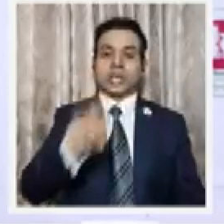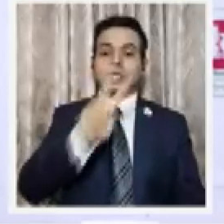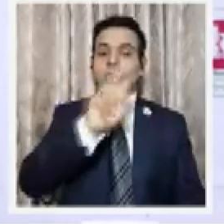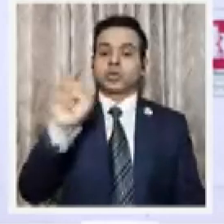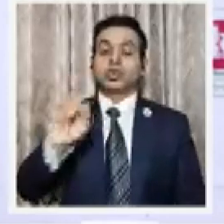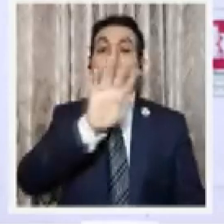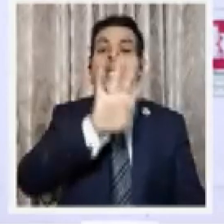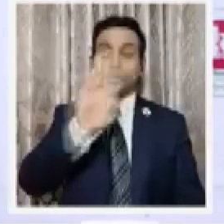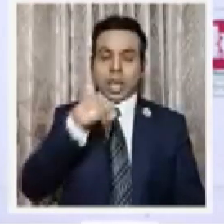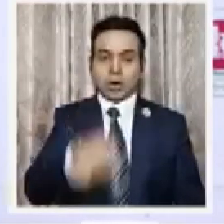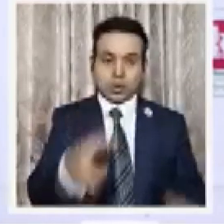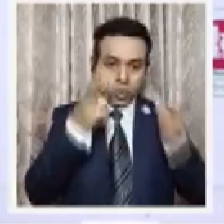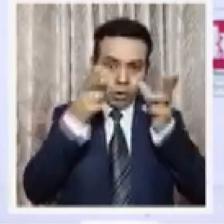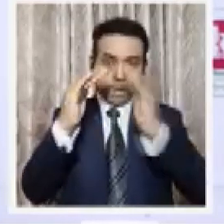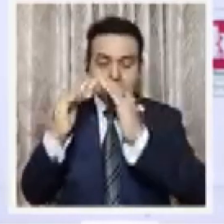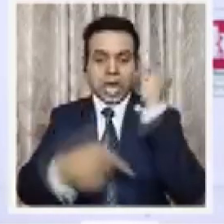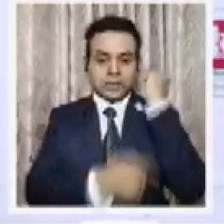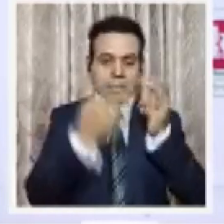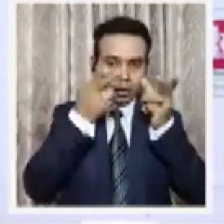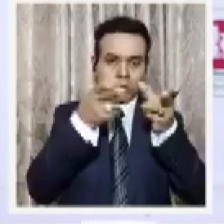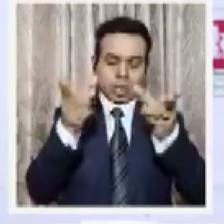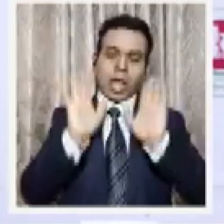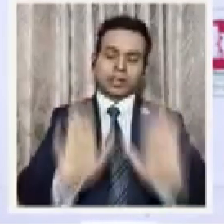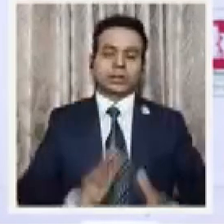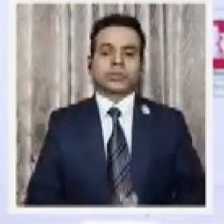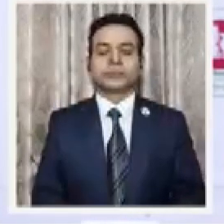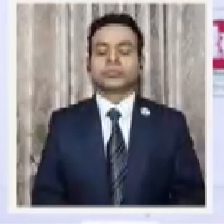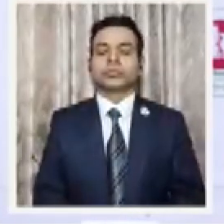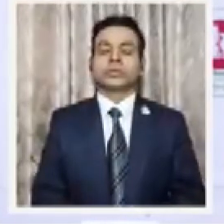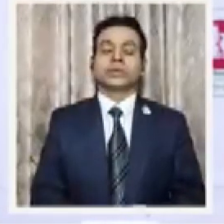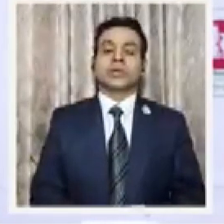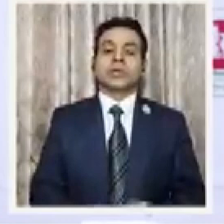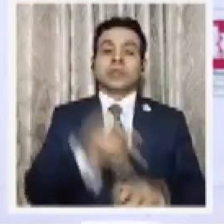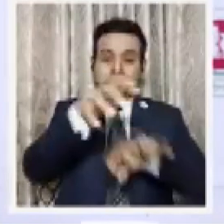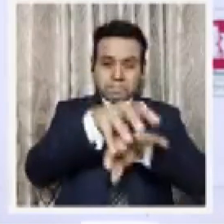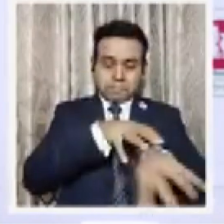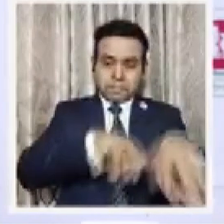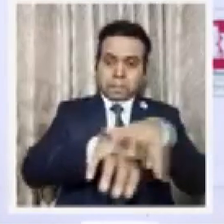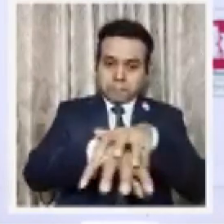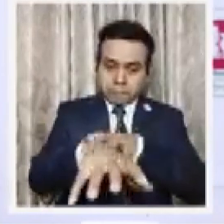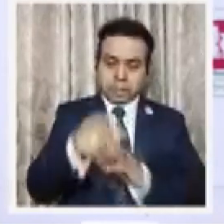374700 জন। বর্তমানে কোয়ারেন্টাইনে আছেন 57244 জন।